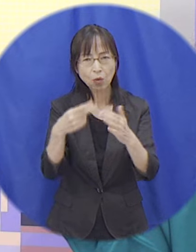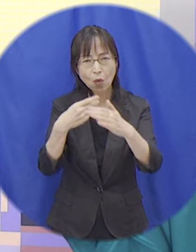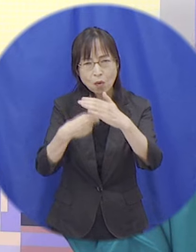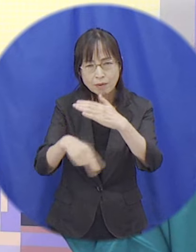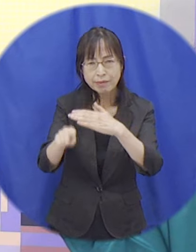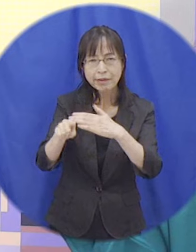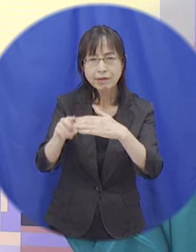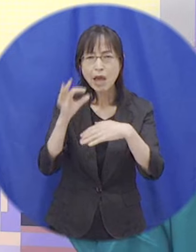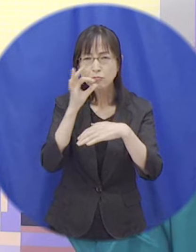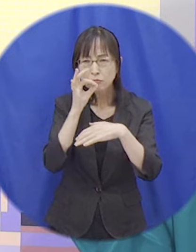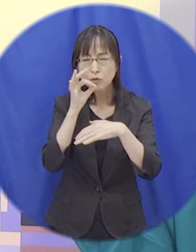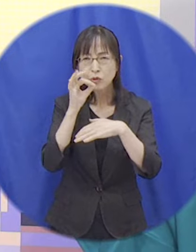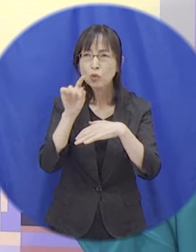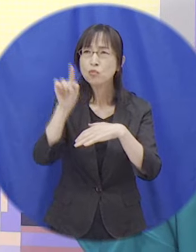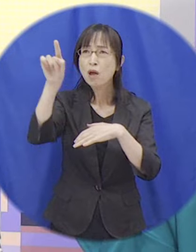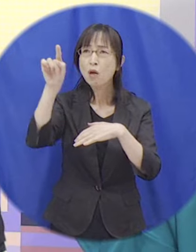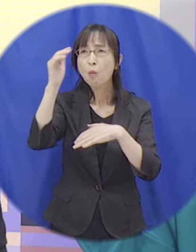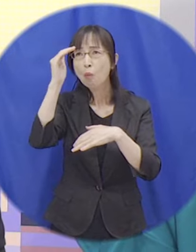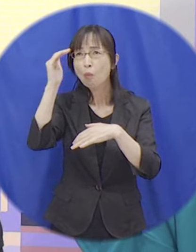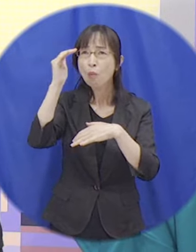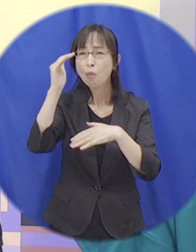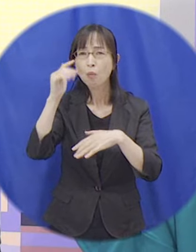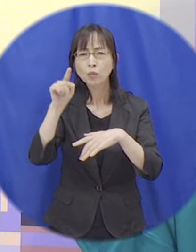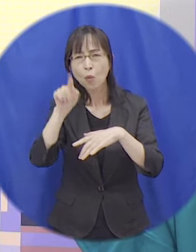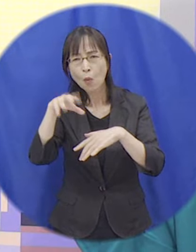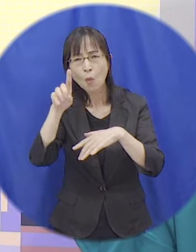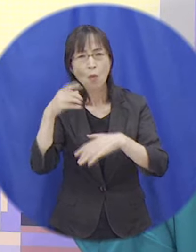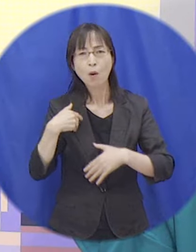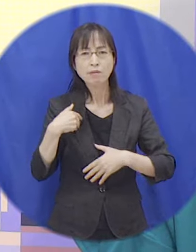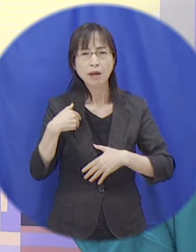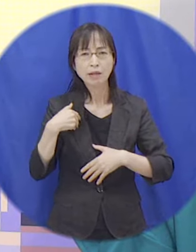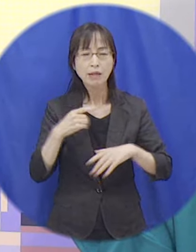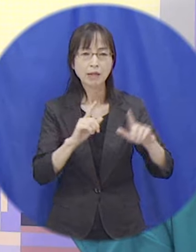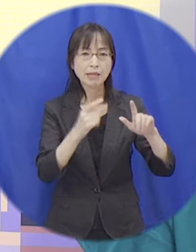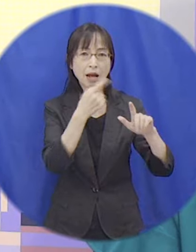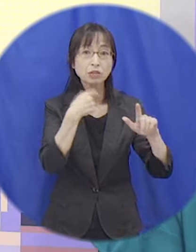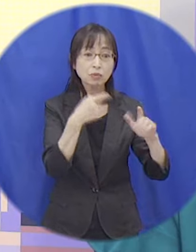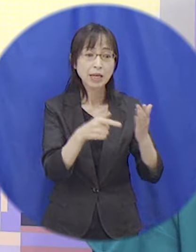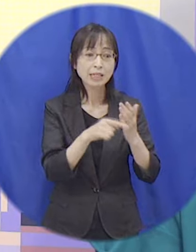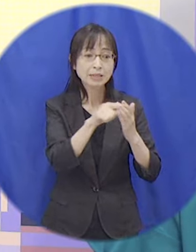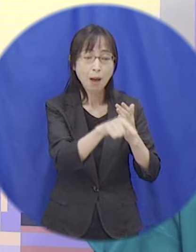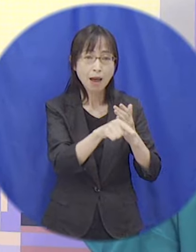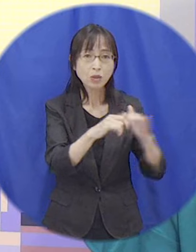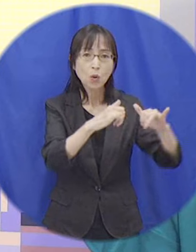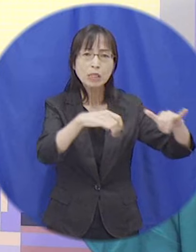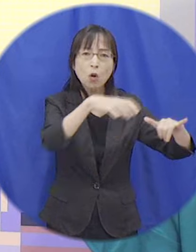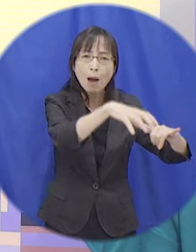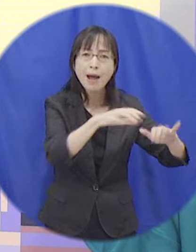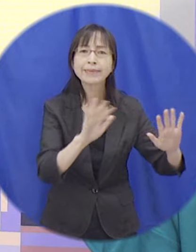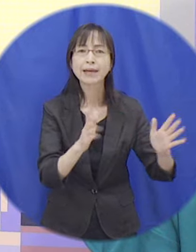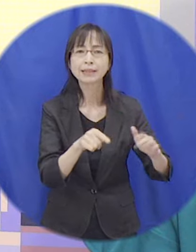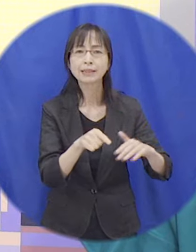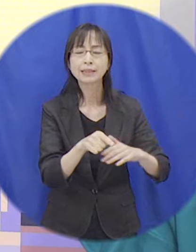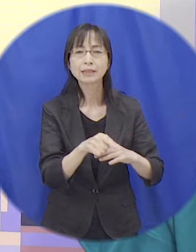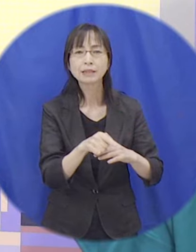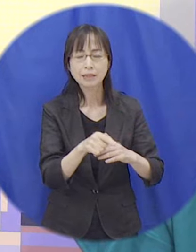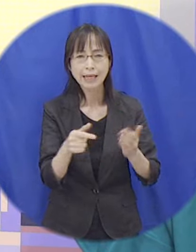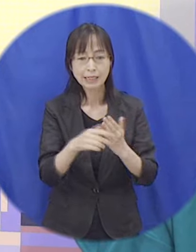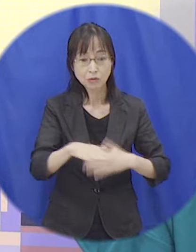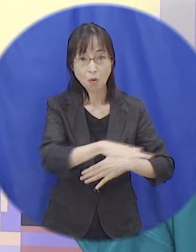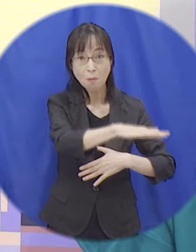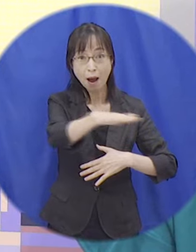が分かりにくいであったりとか、あとは、東口には駅前広場がないということに加えてですね、駅